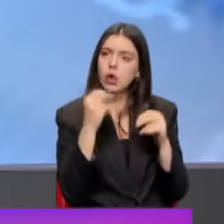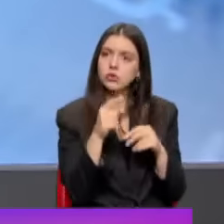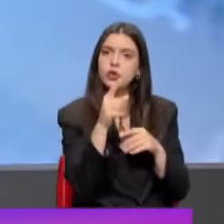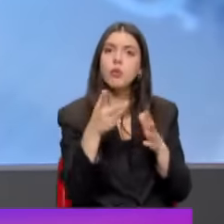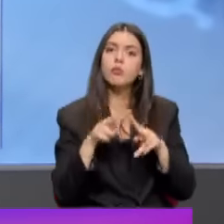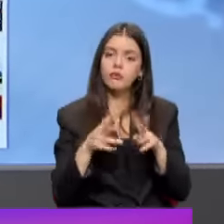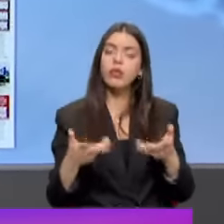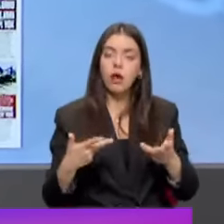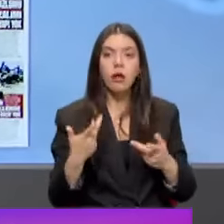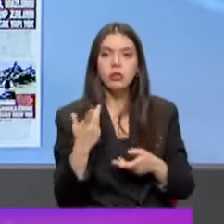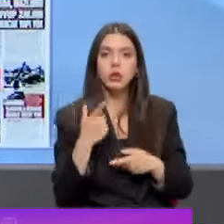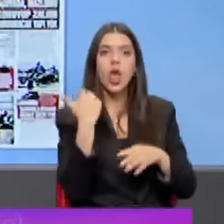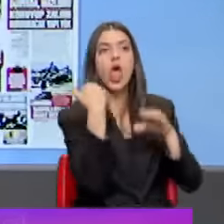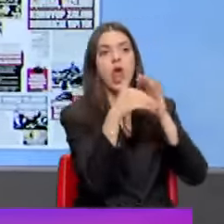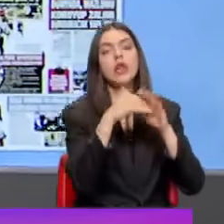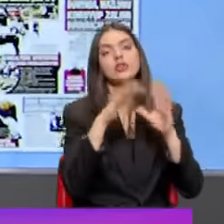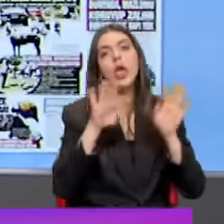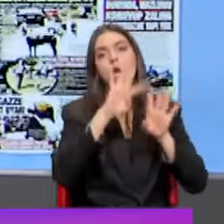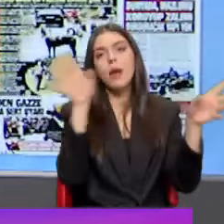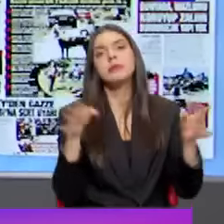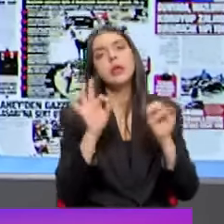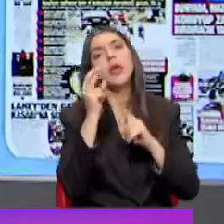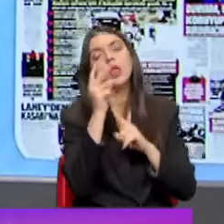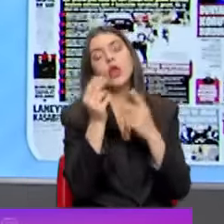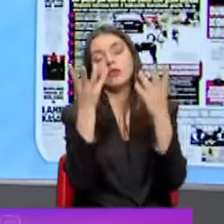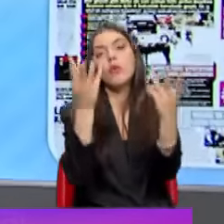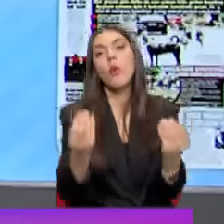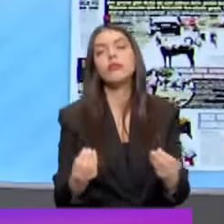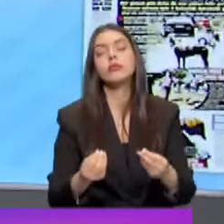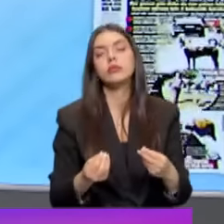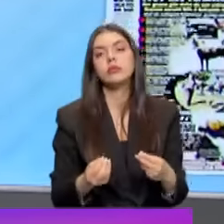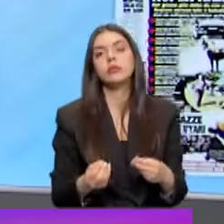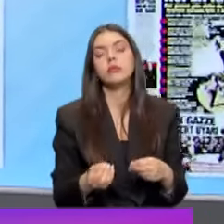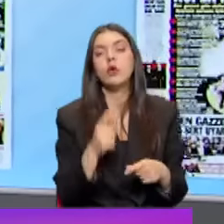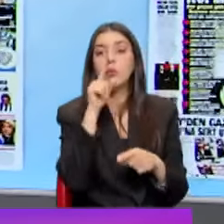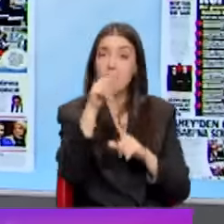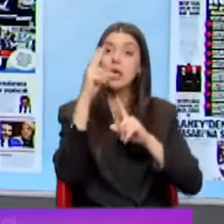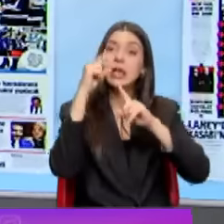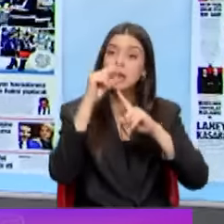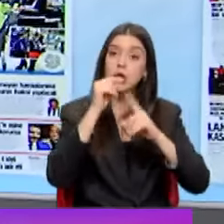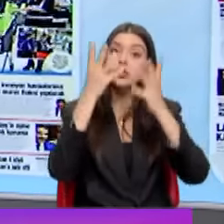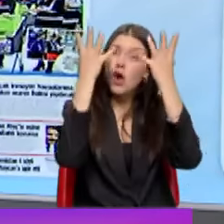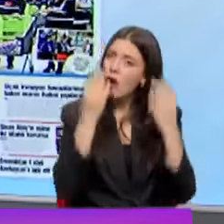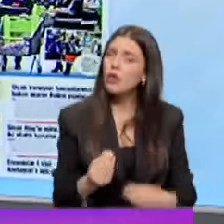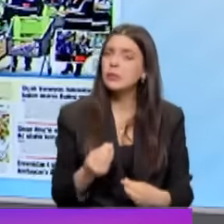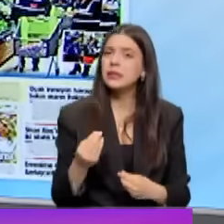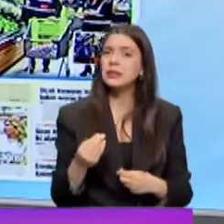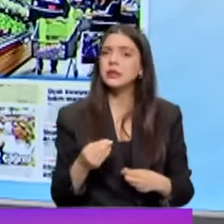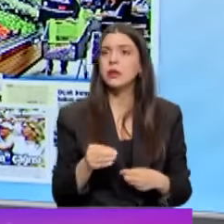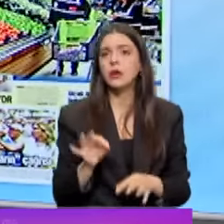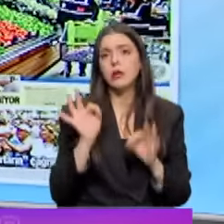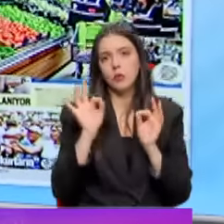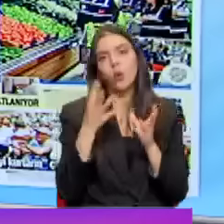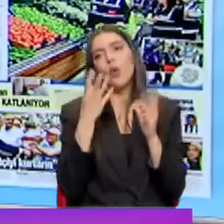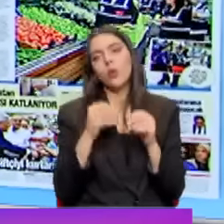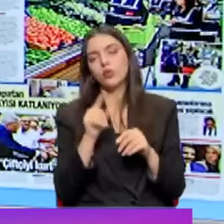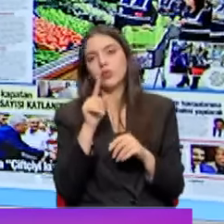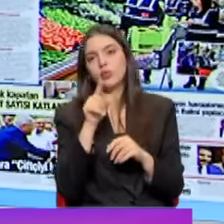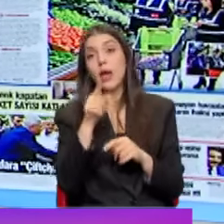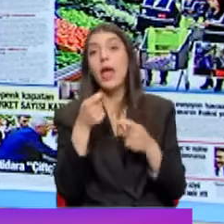müfredat gelen eleştiriler de tabii ki ideolojik olur ve bu ideolojik olması yönünde olur bu